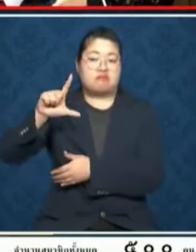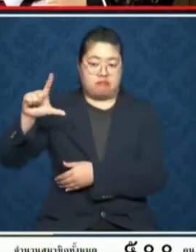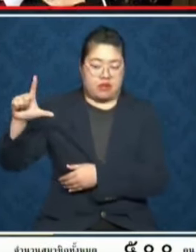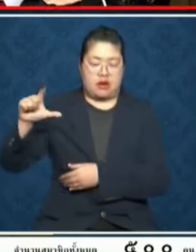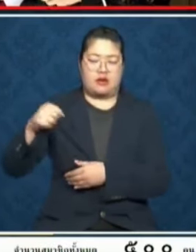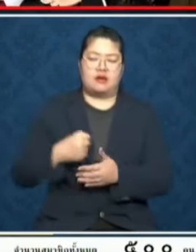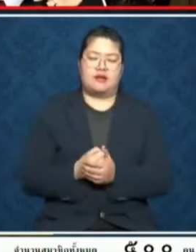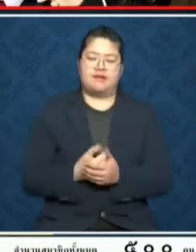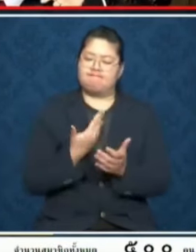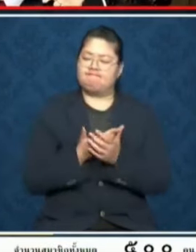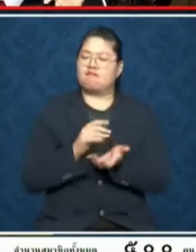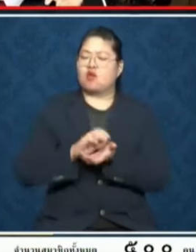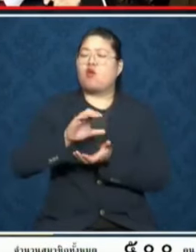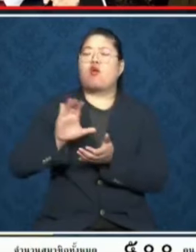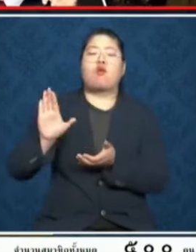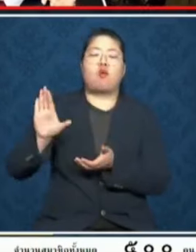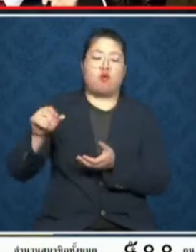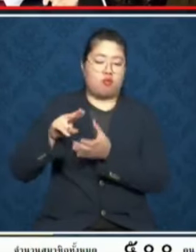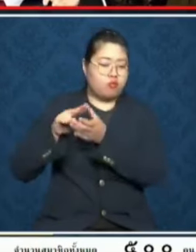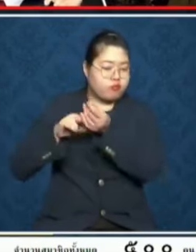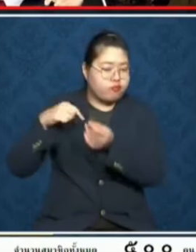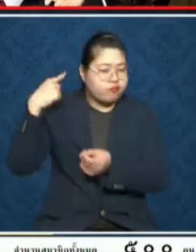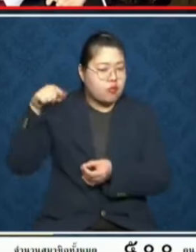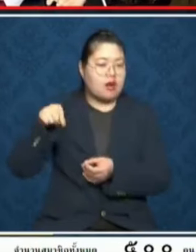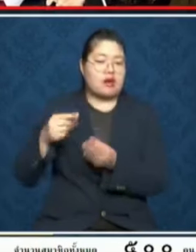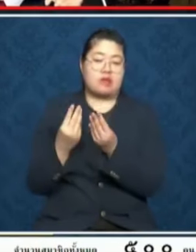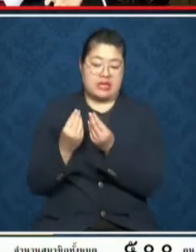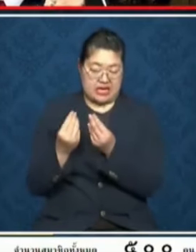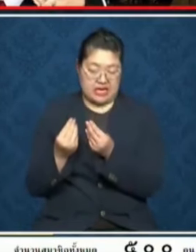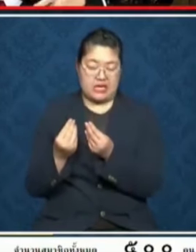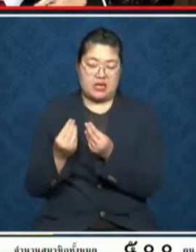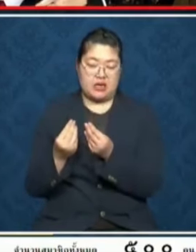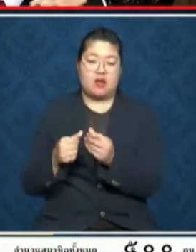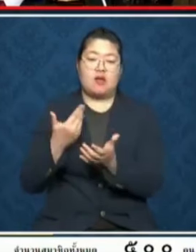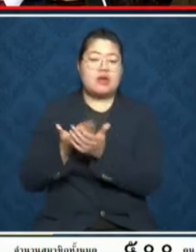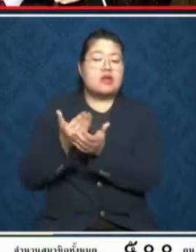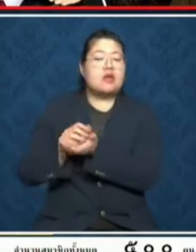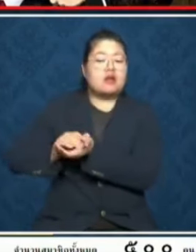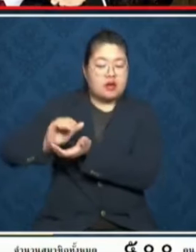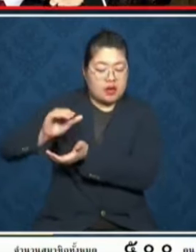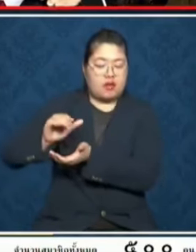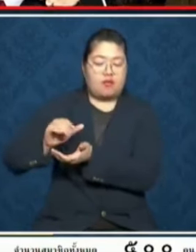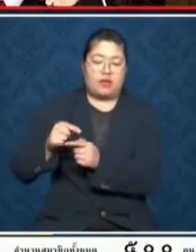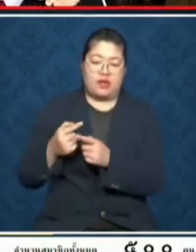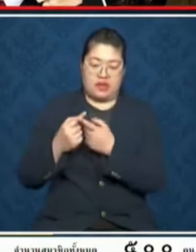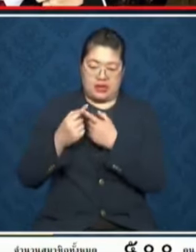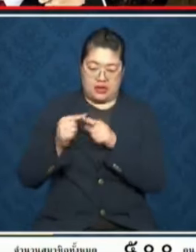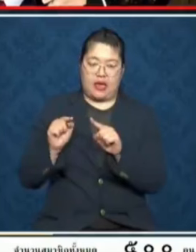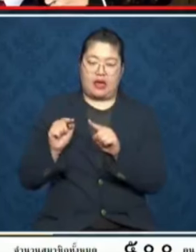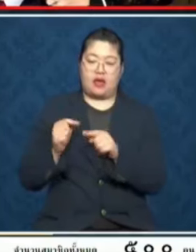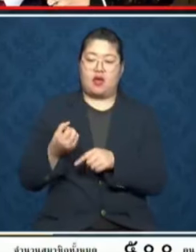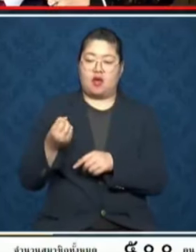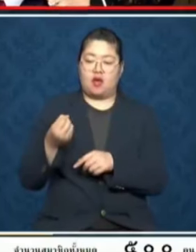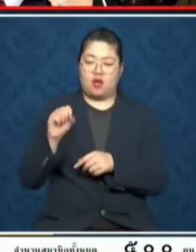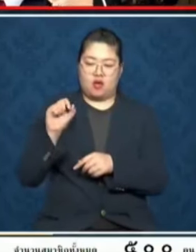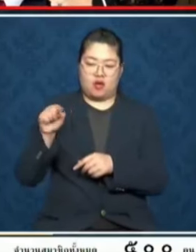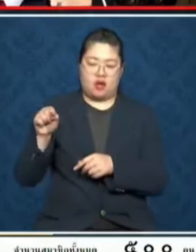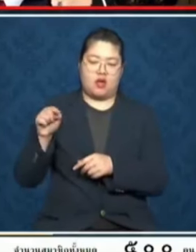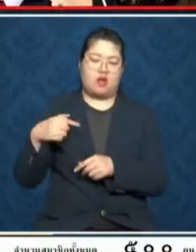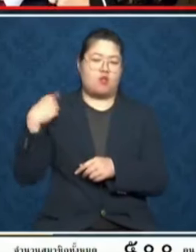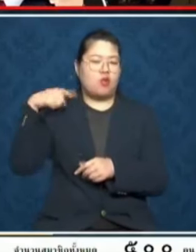ซึ่งทรัพย์สินส่วนใหญ่ของคู่สมรสเป็นที่ดินและเงินฝากแต่แจ้งคู่สมรสว่ามีอาชีพเป็น